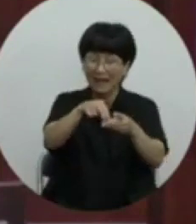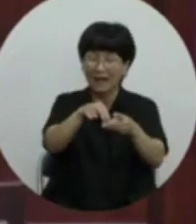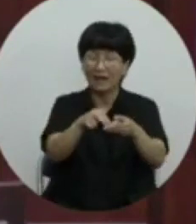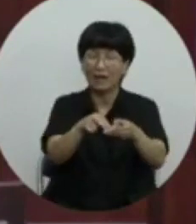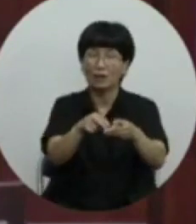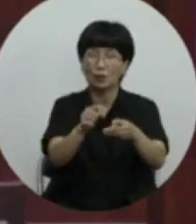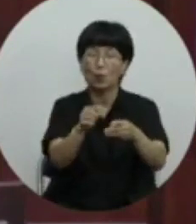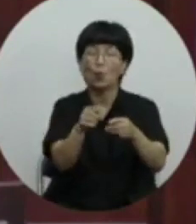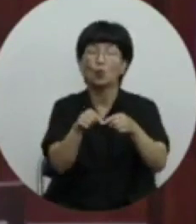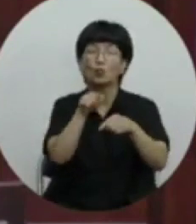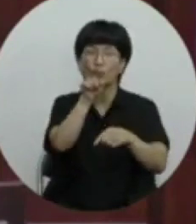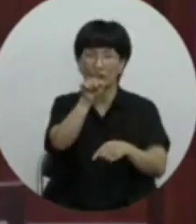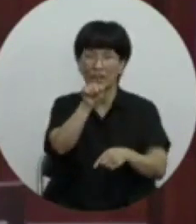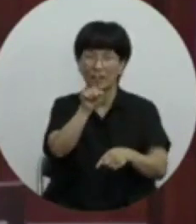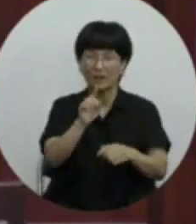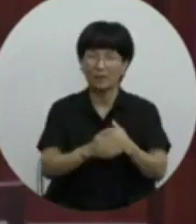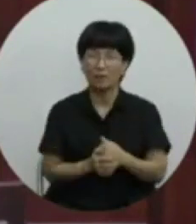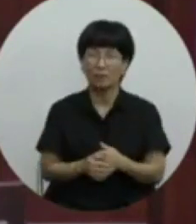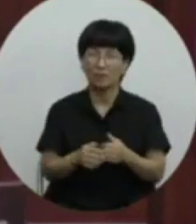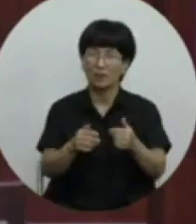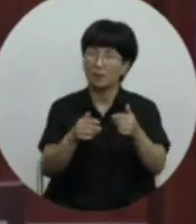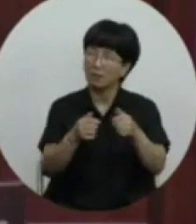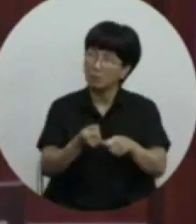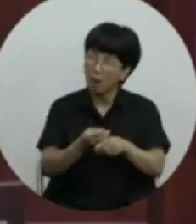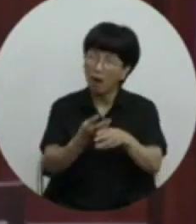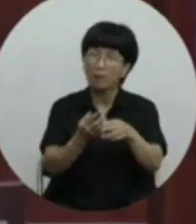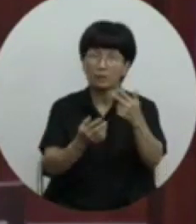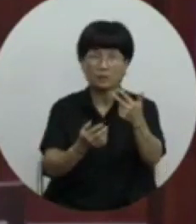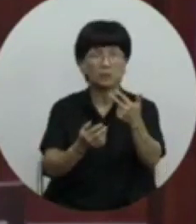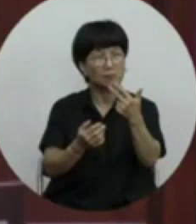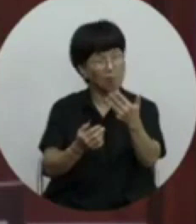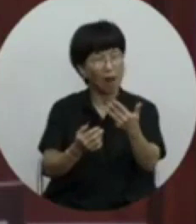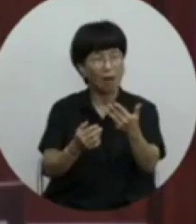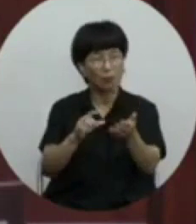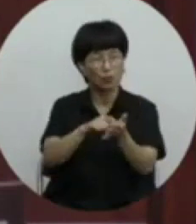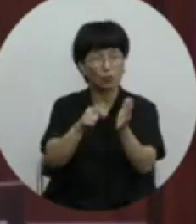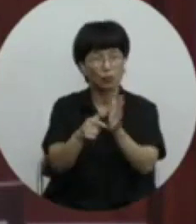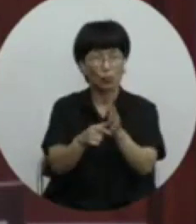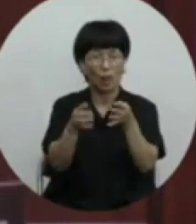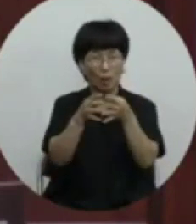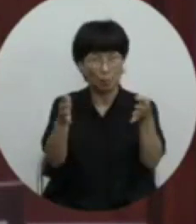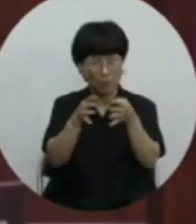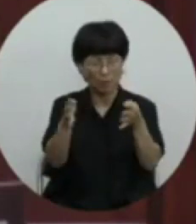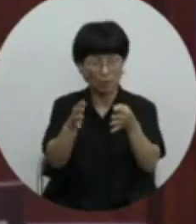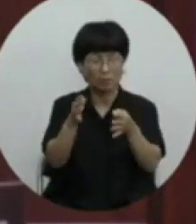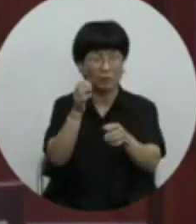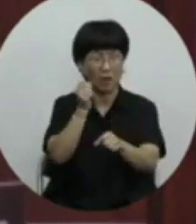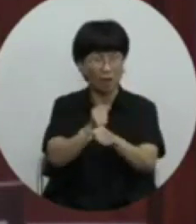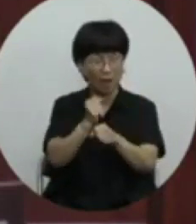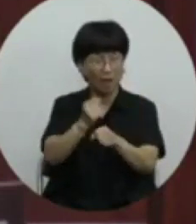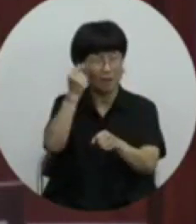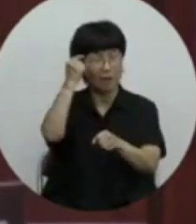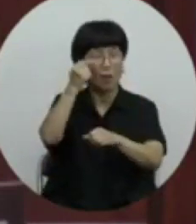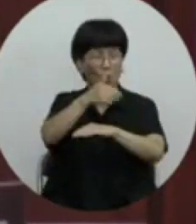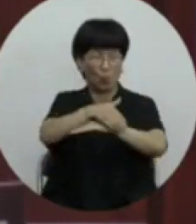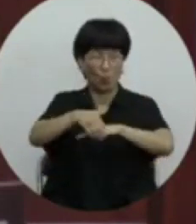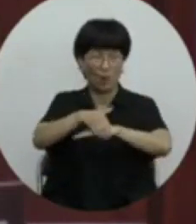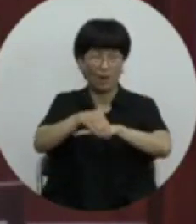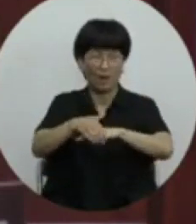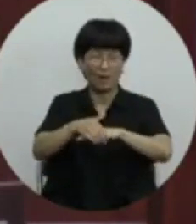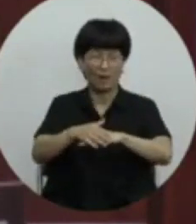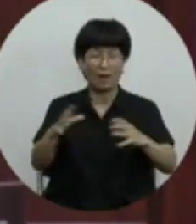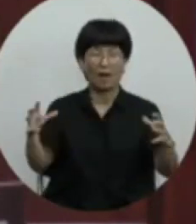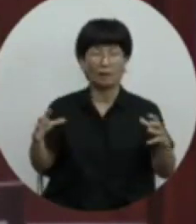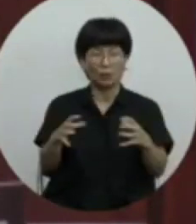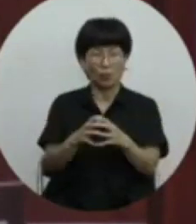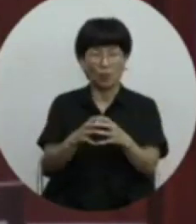또 위층에는 7, 8평짜리 임대주택을 건설하는 계획을 세워서 추진하고자 하였습니다. 총괄